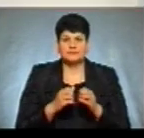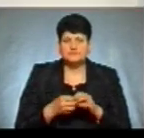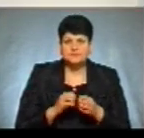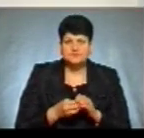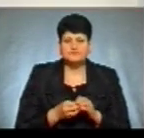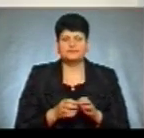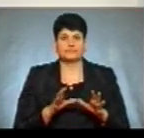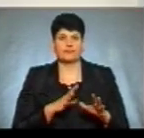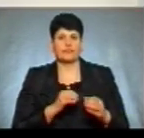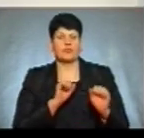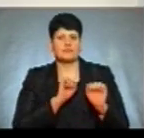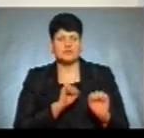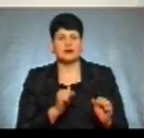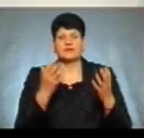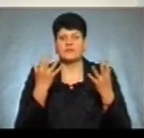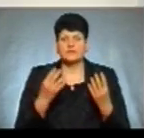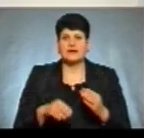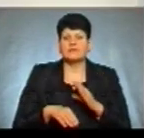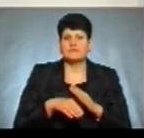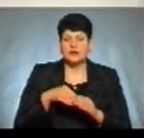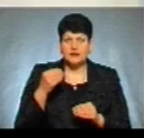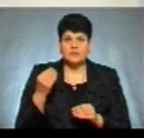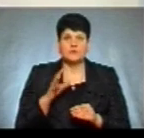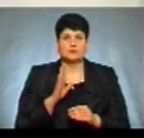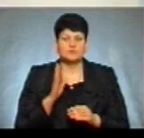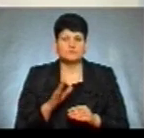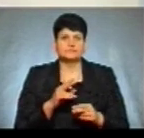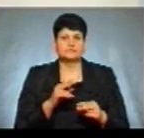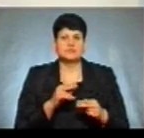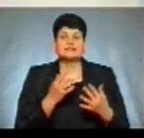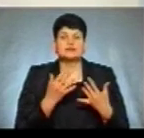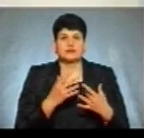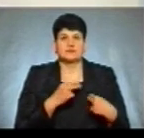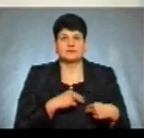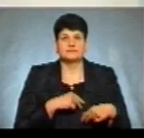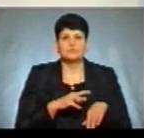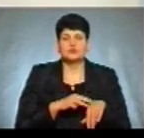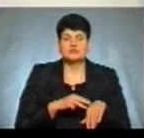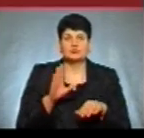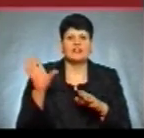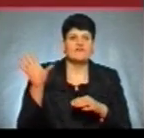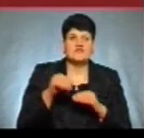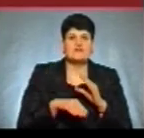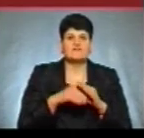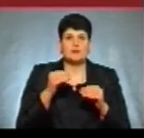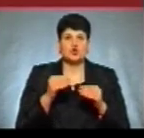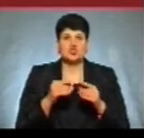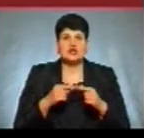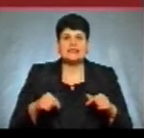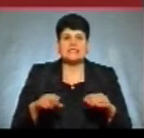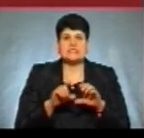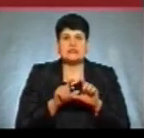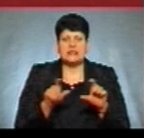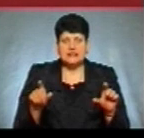знову ж таки, день виборів, скільки буде забезпечено працівниками поліції всі виборчі дільниці, якщо не йдеться про виборчу дільницю, яка в малому